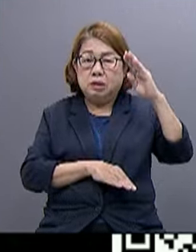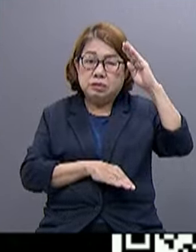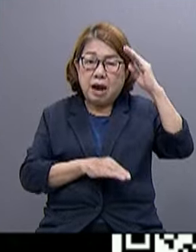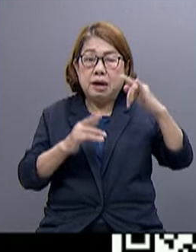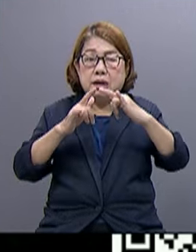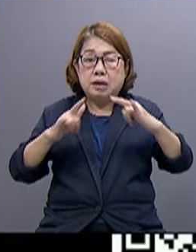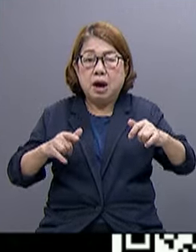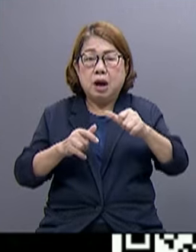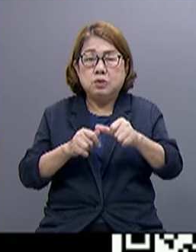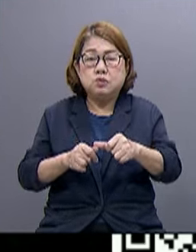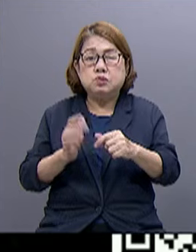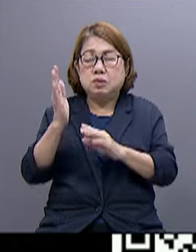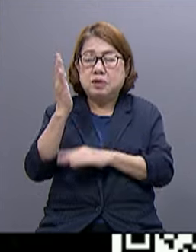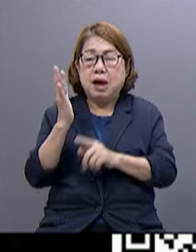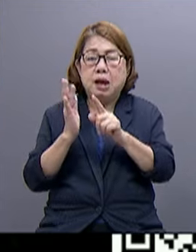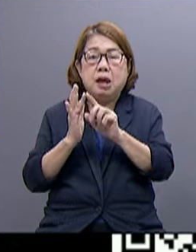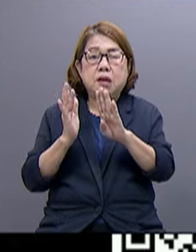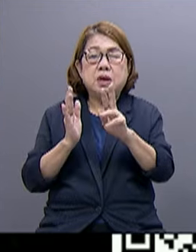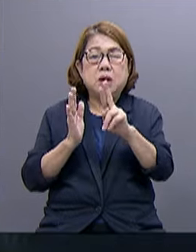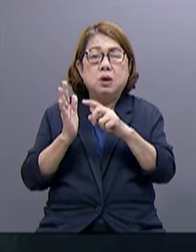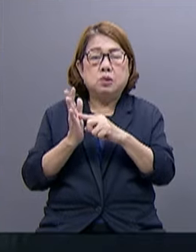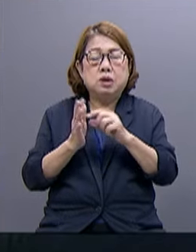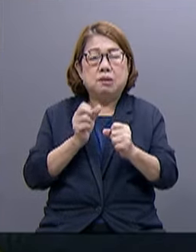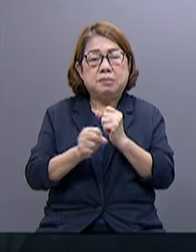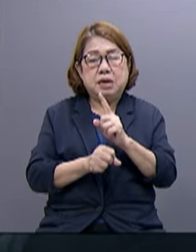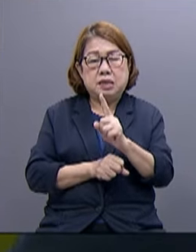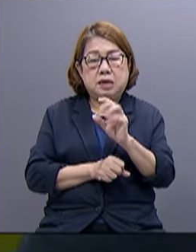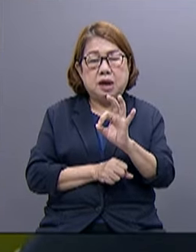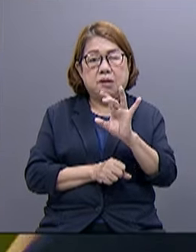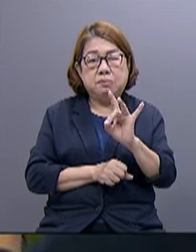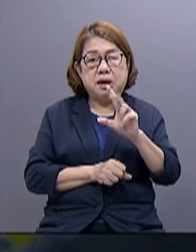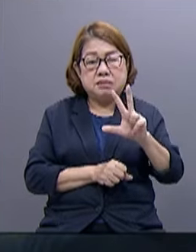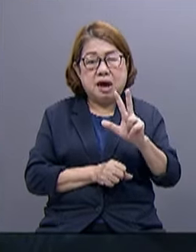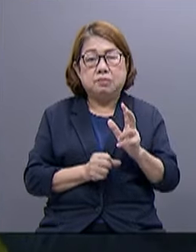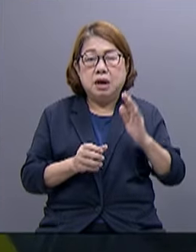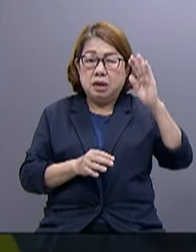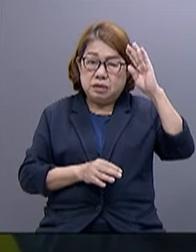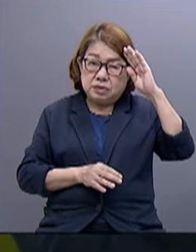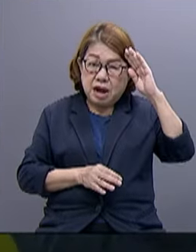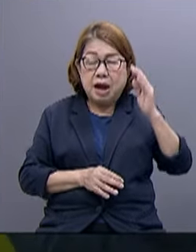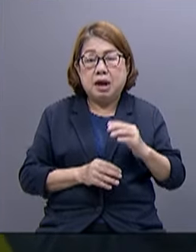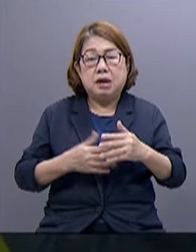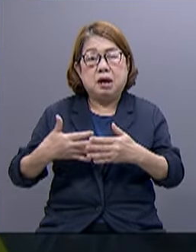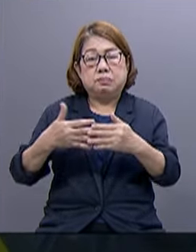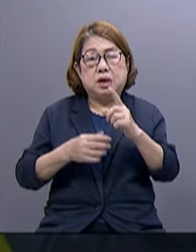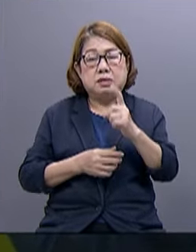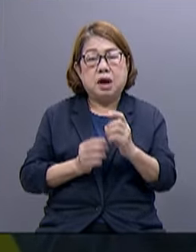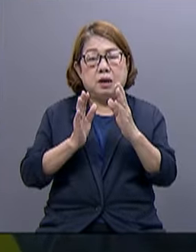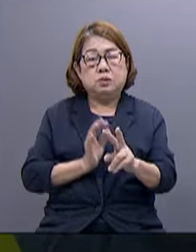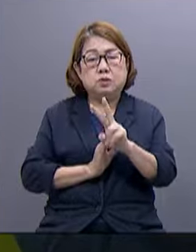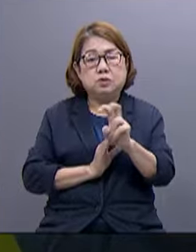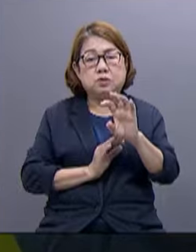เมื่อปี1983นะคะแล้วก็ทำให้เจ้าหน้าที่ของกองทัพสหรัฐเสียชีวิตมากกว่า240น